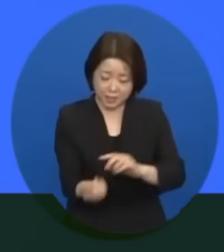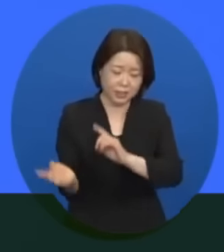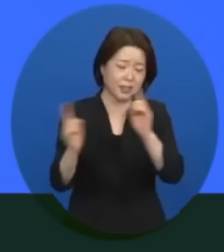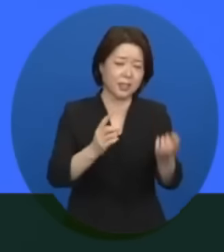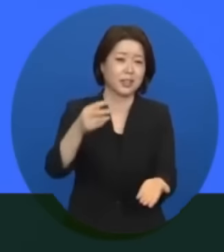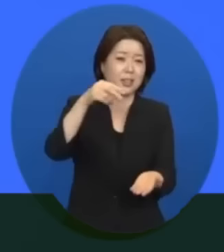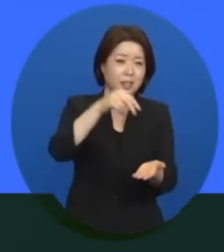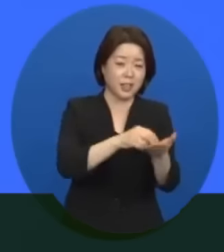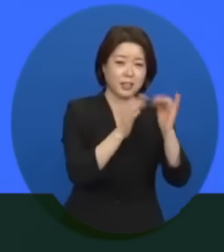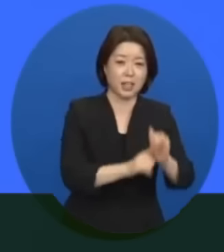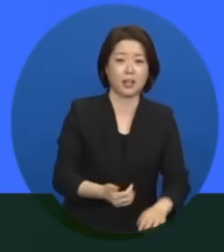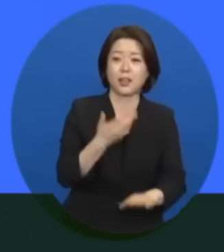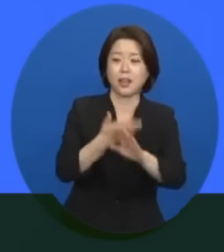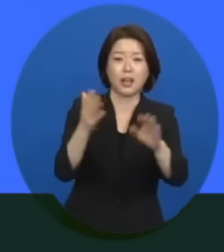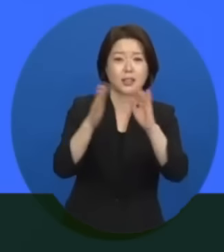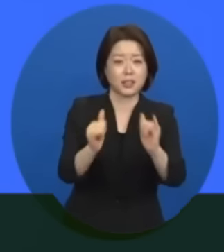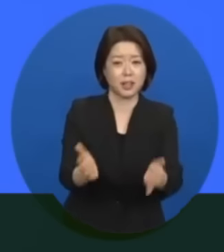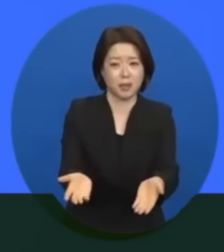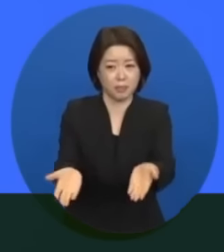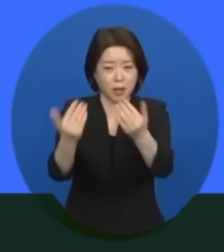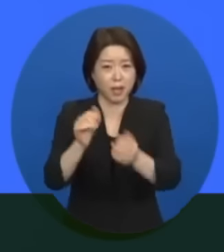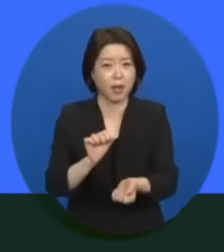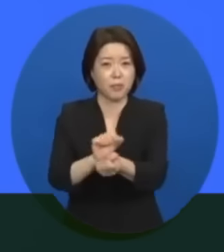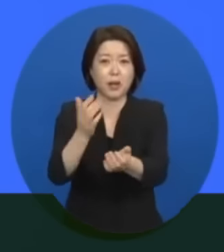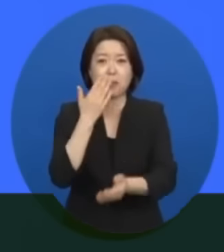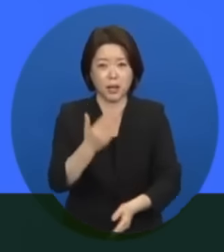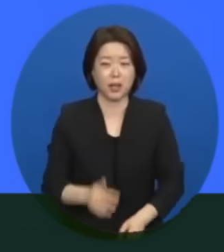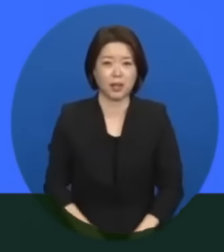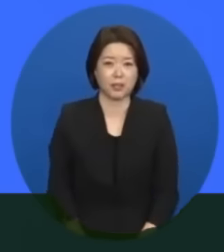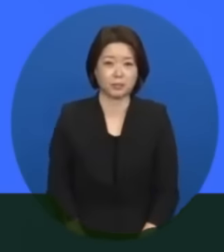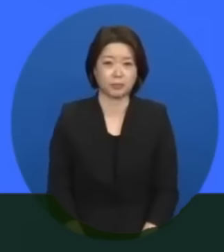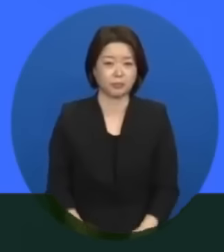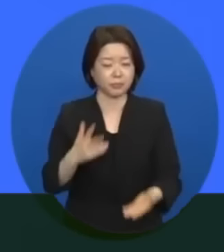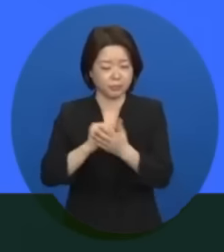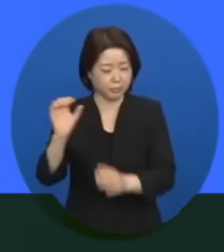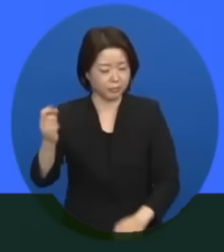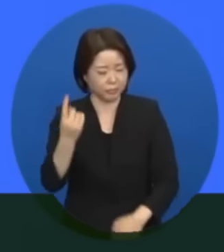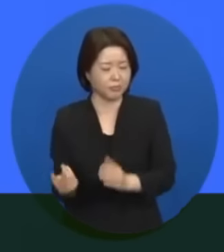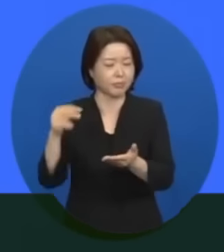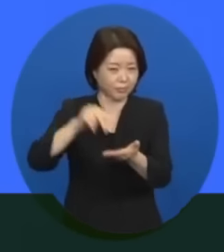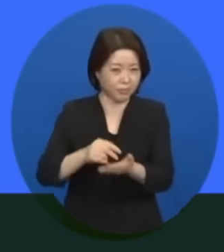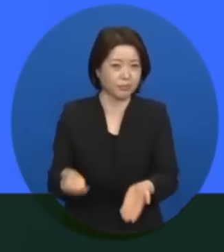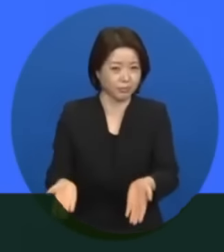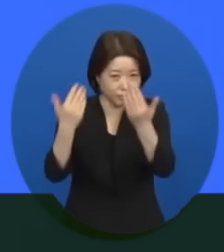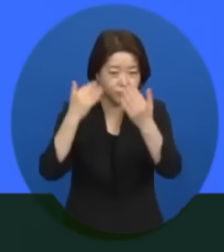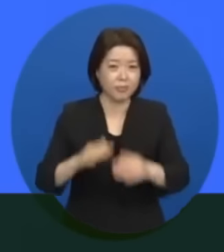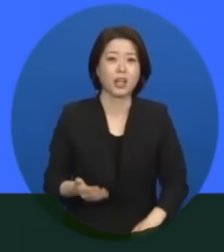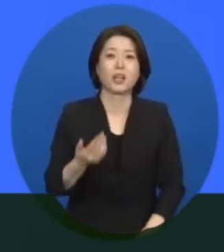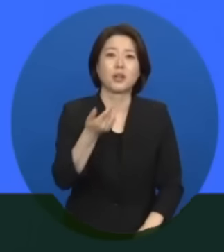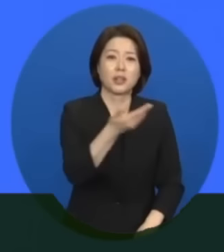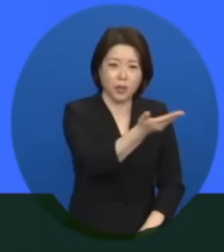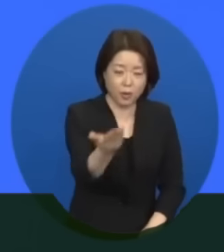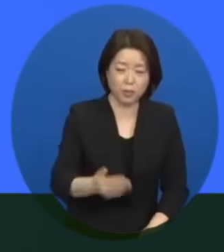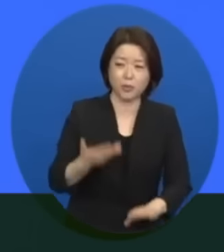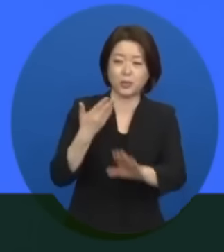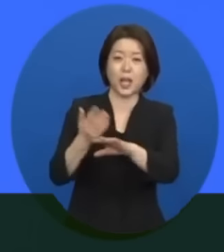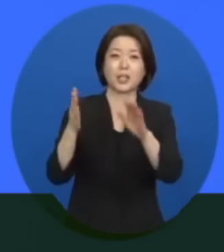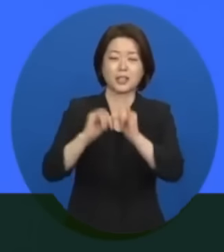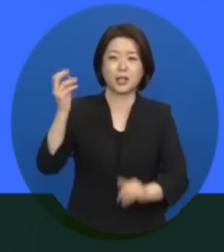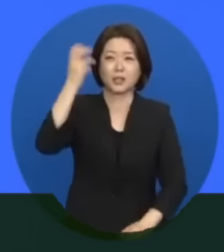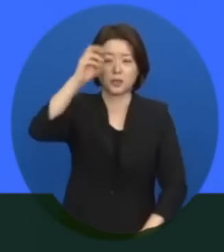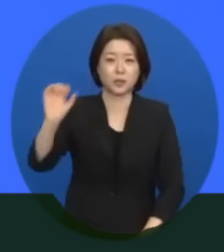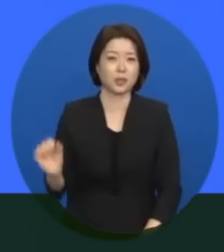또한 다른 이들을 일으키는 것입니다 여러분들이 주님으로 말미암 일어나셨습니까 그러면 여러분도 다른 이들을 성령으로